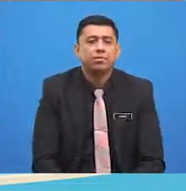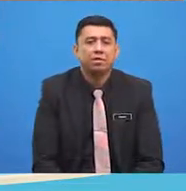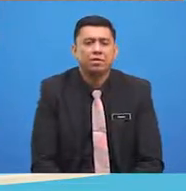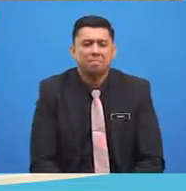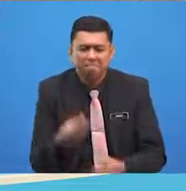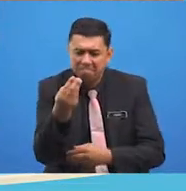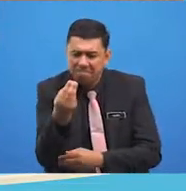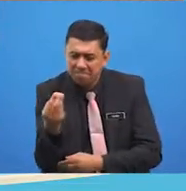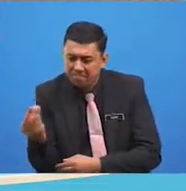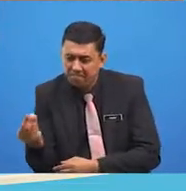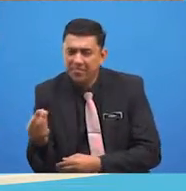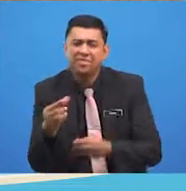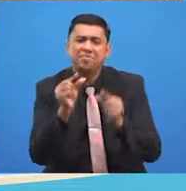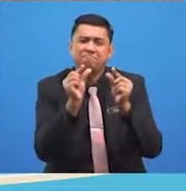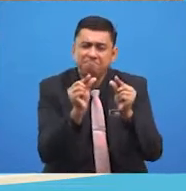kecil yang halus.